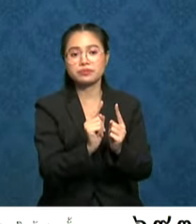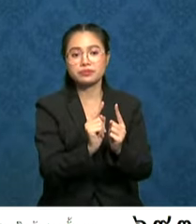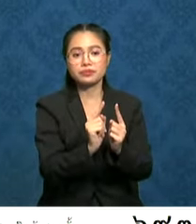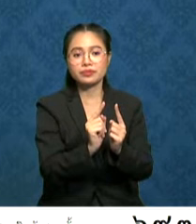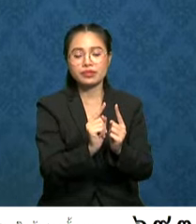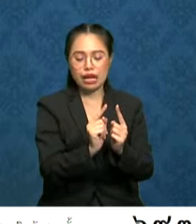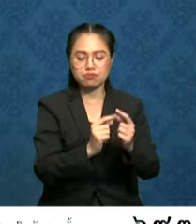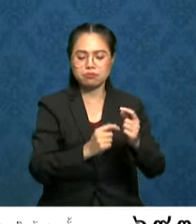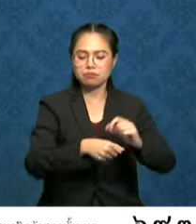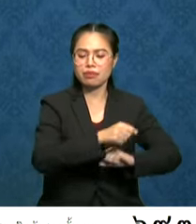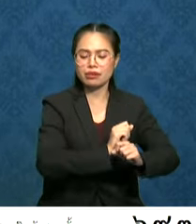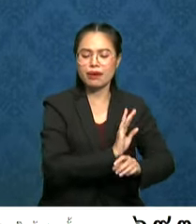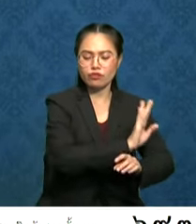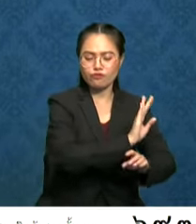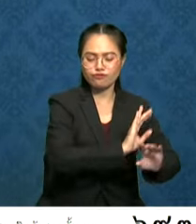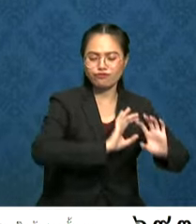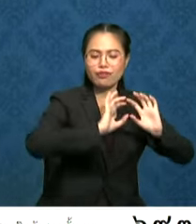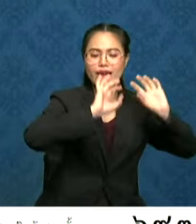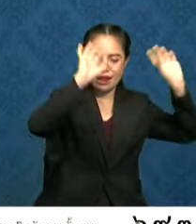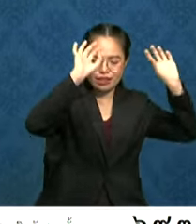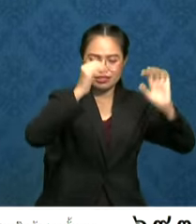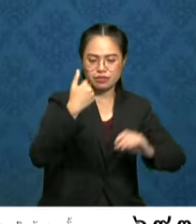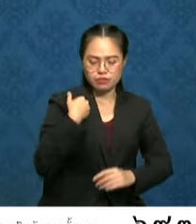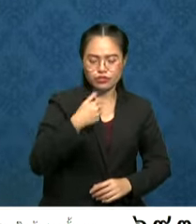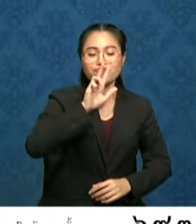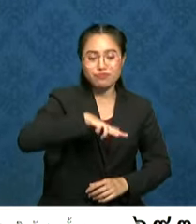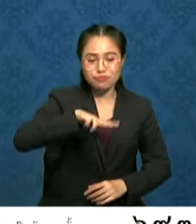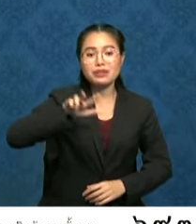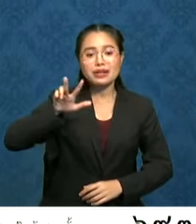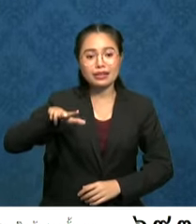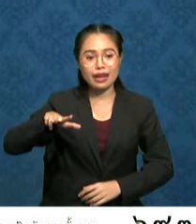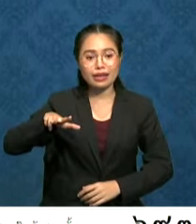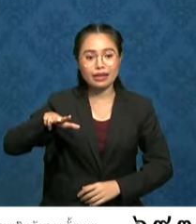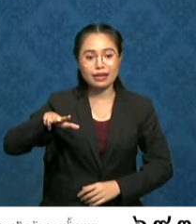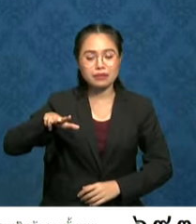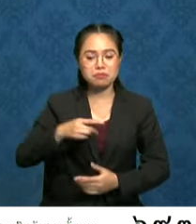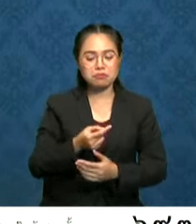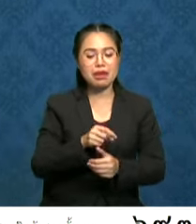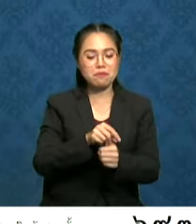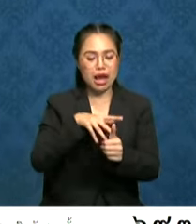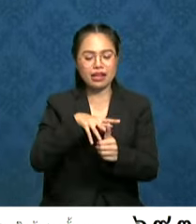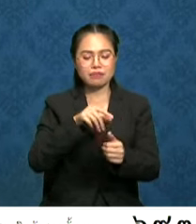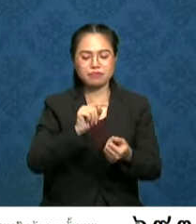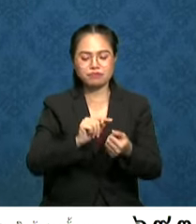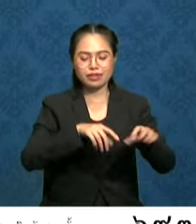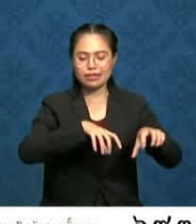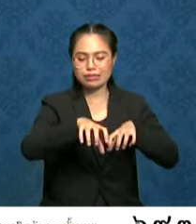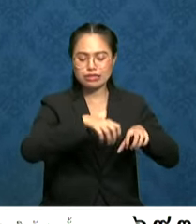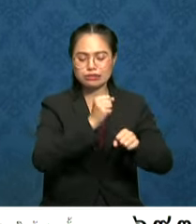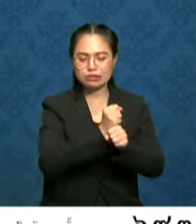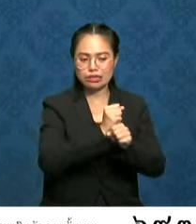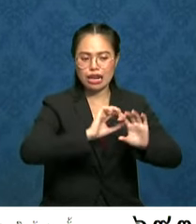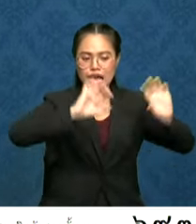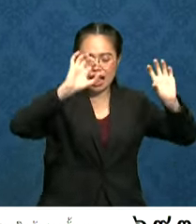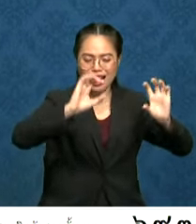การทำหน้าที่ของรัฐบาลที่มีพรรคเพื่อไทยเป็นพรรคแกนนำในการจัดตั้งรัฐบาลครับตัวเลข GDPภาคการ